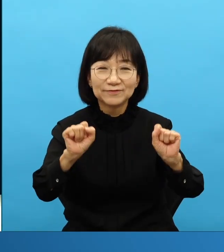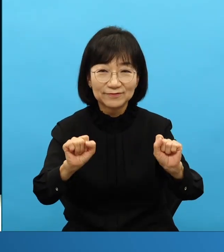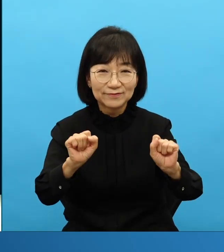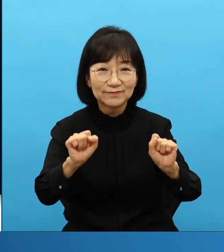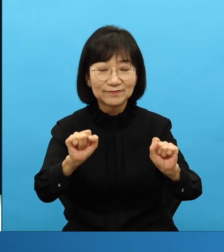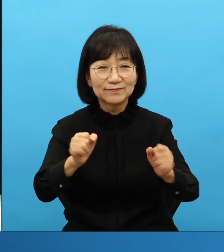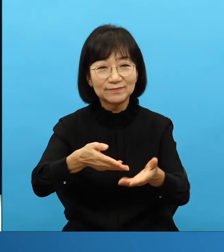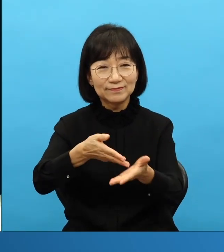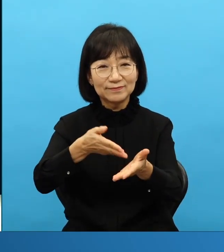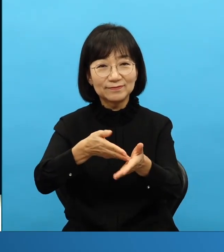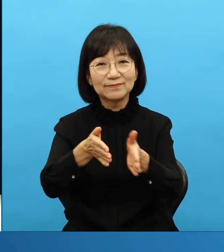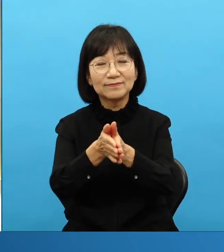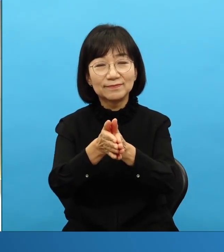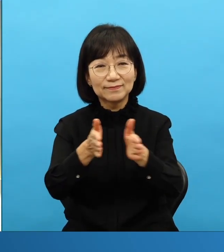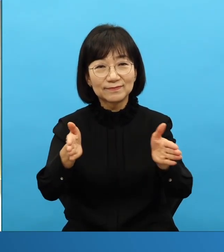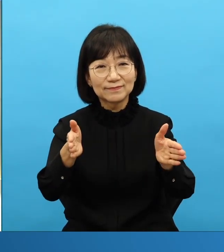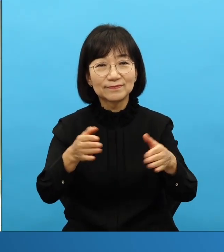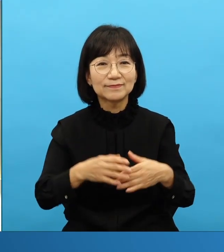안녕하십니까. RUTC 뉴스입니다.